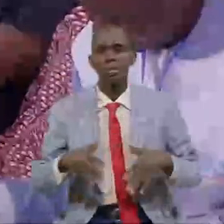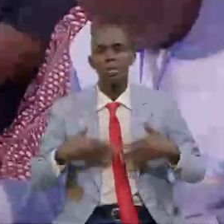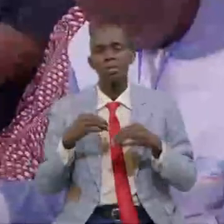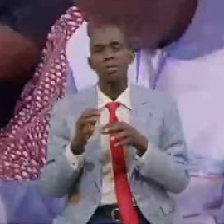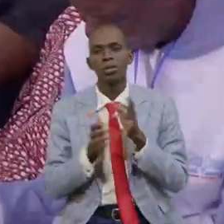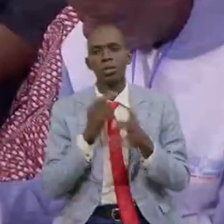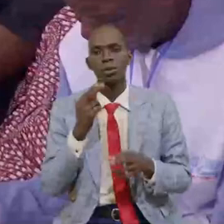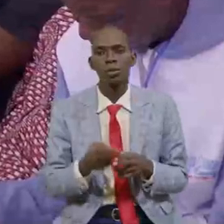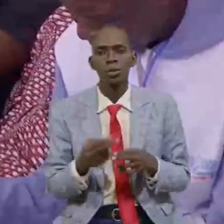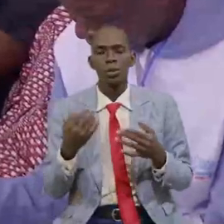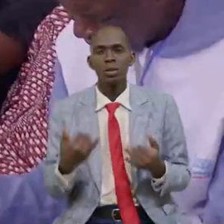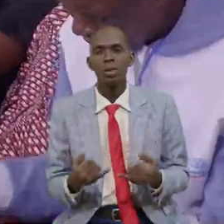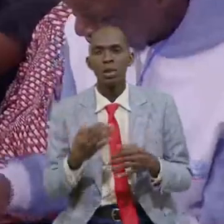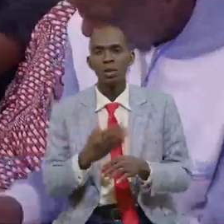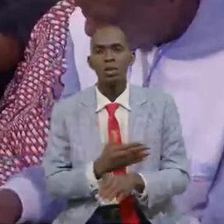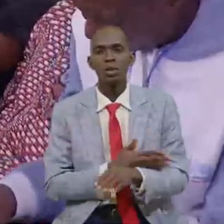Jésus.